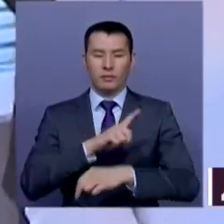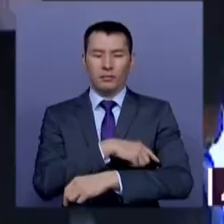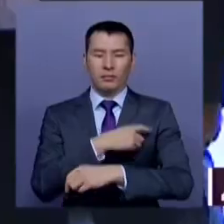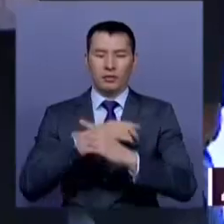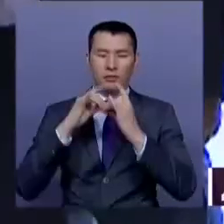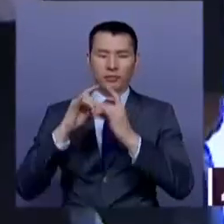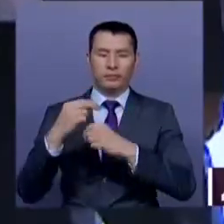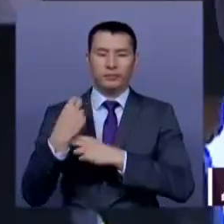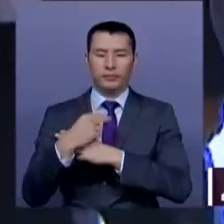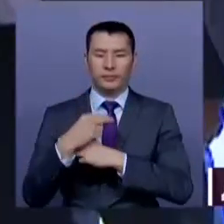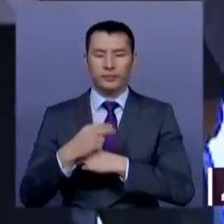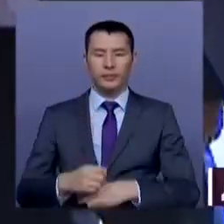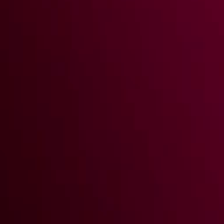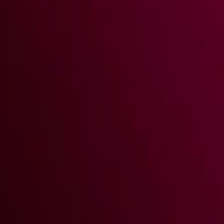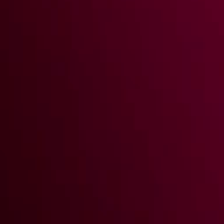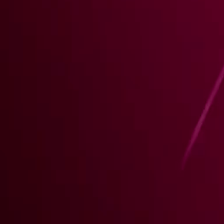госпитале.